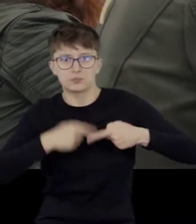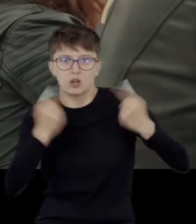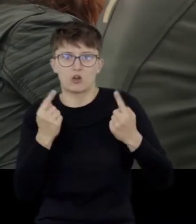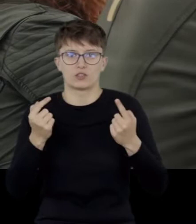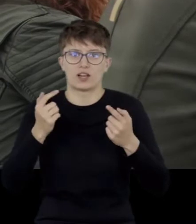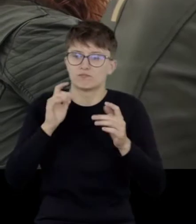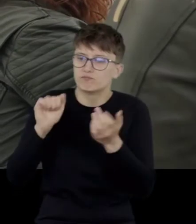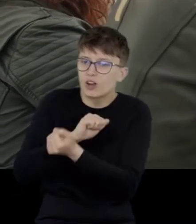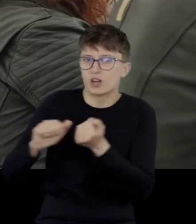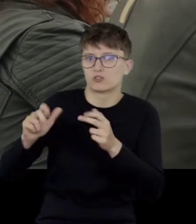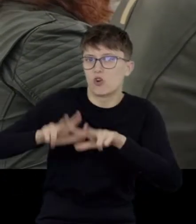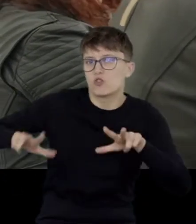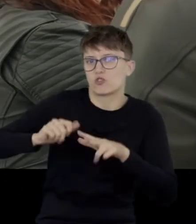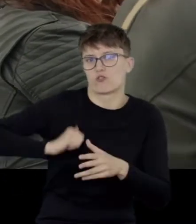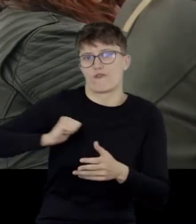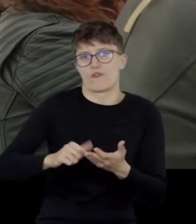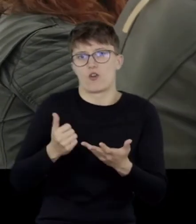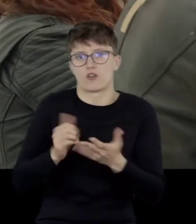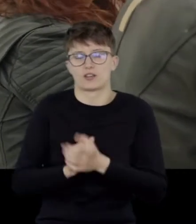przekonania, zaczęli walczyć o swoje